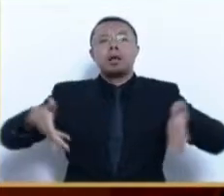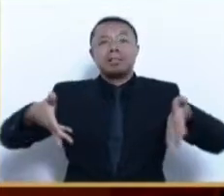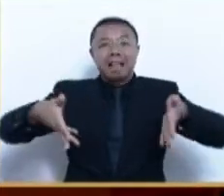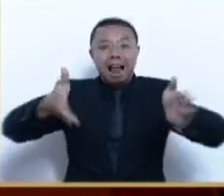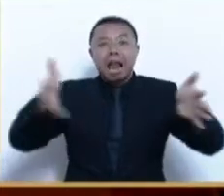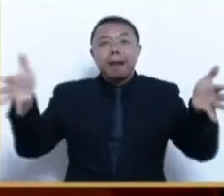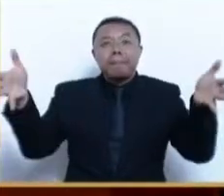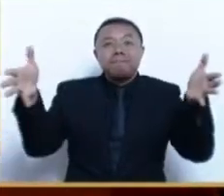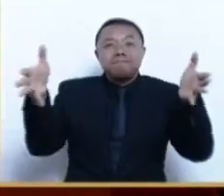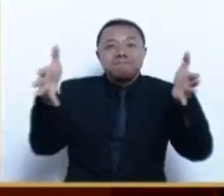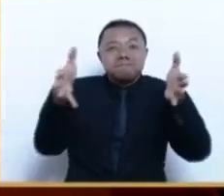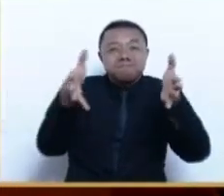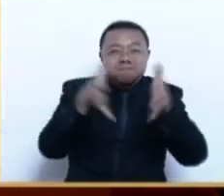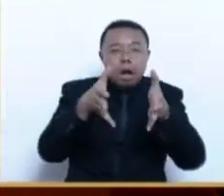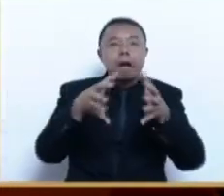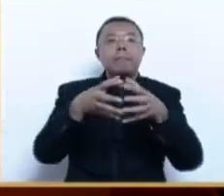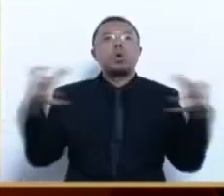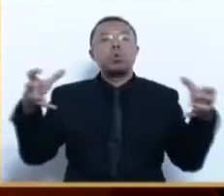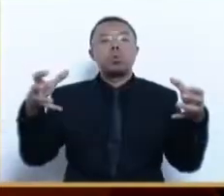as